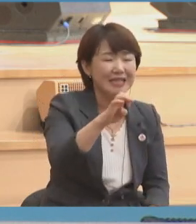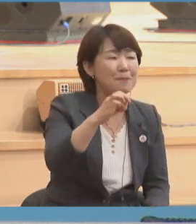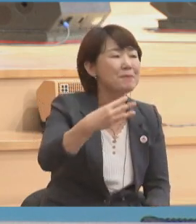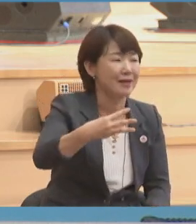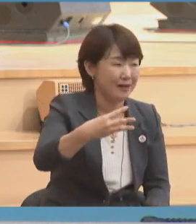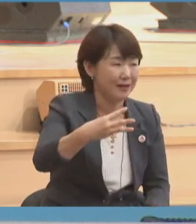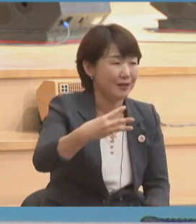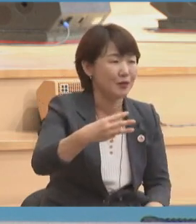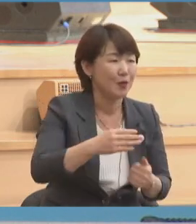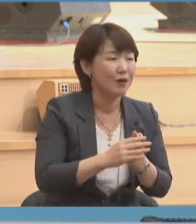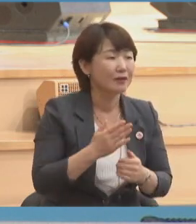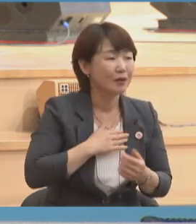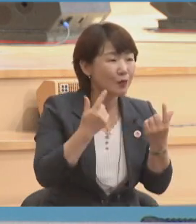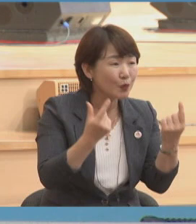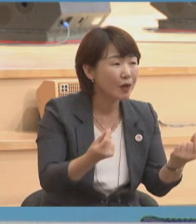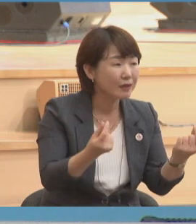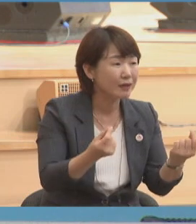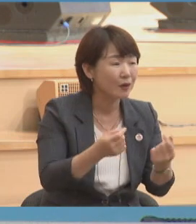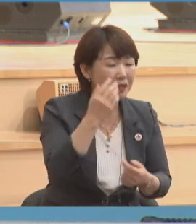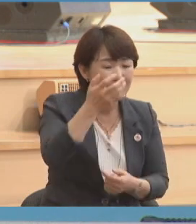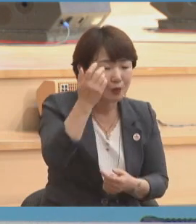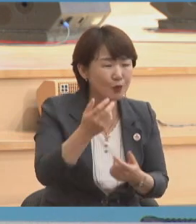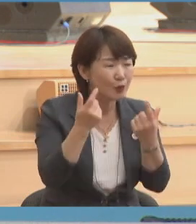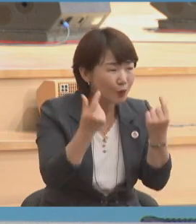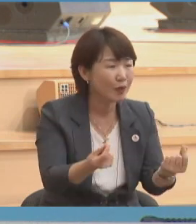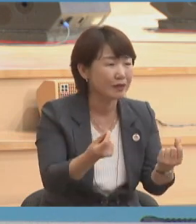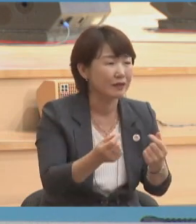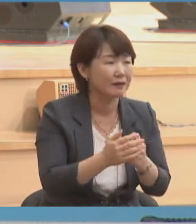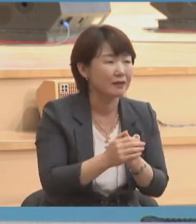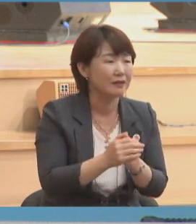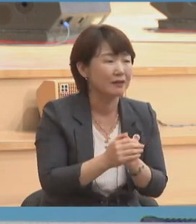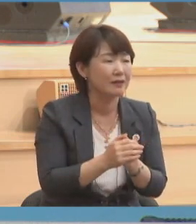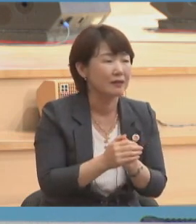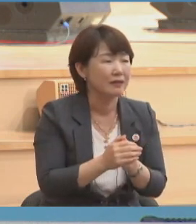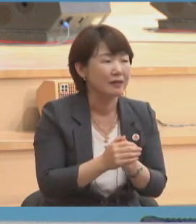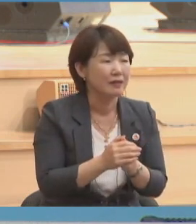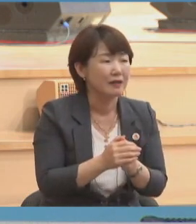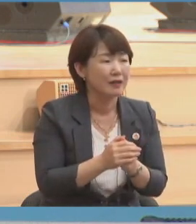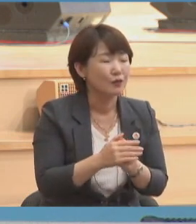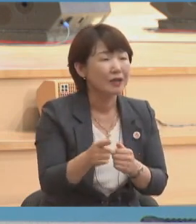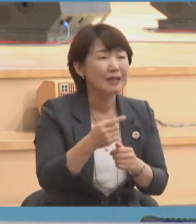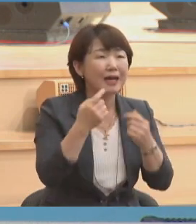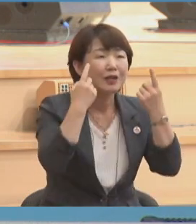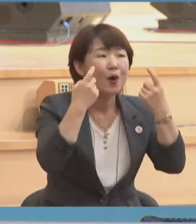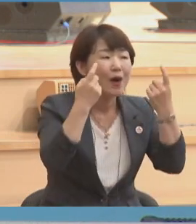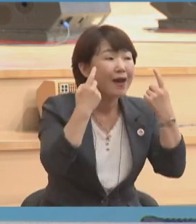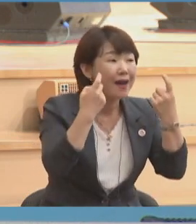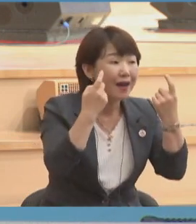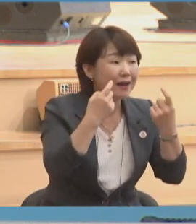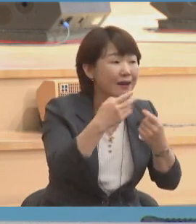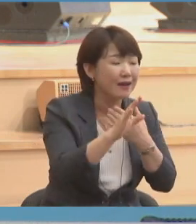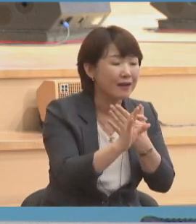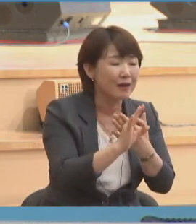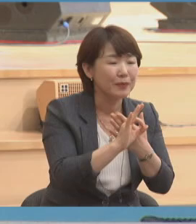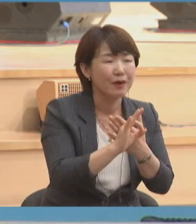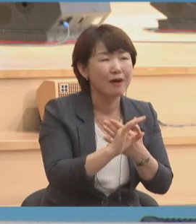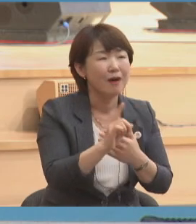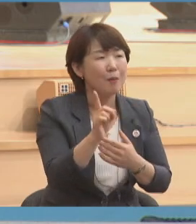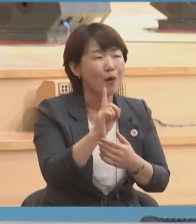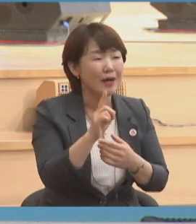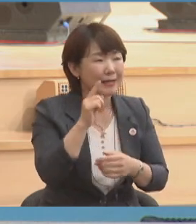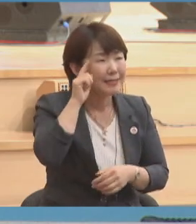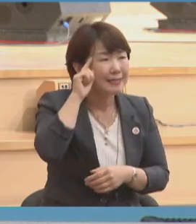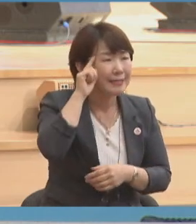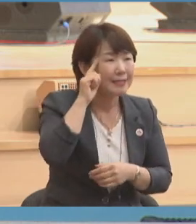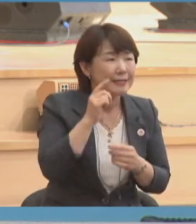저도요 성령 충만이 다르지 않다고 생각해요. 여러분 우리가 여행을 하면 한 번씩 하면 바짝 신경 쓰는